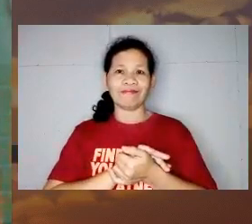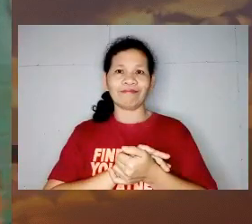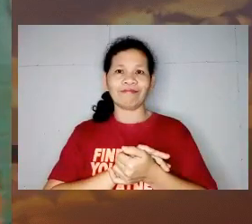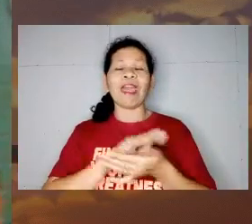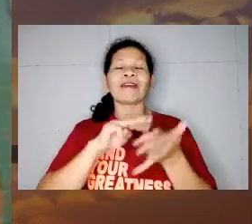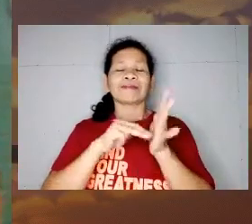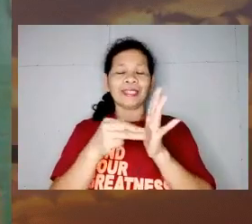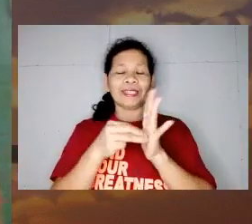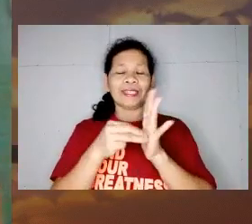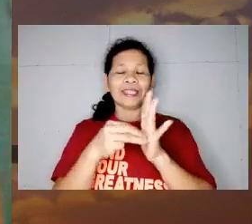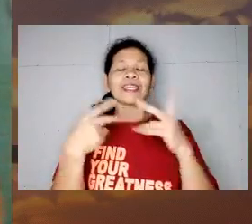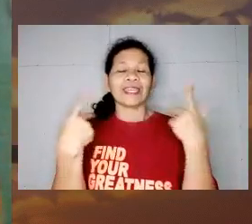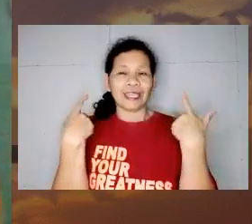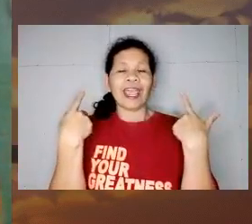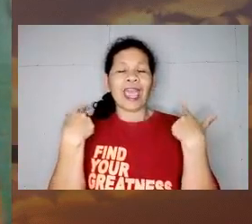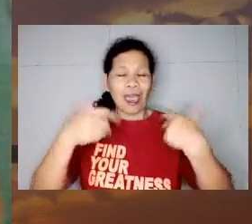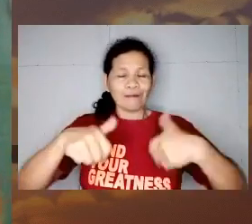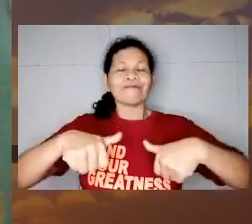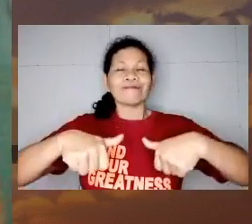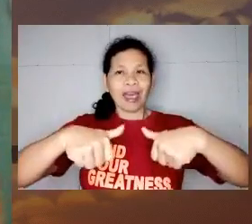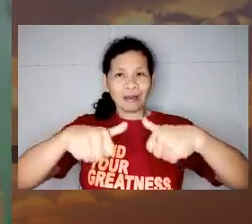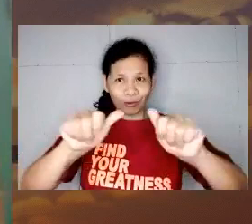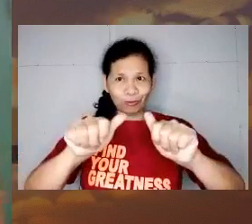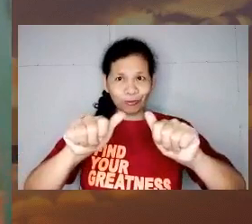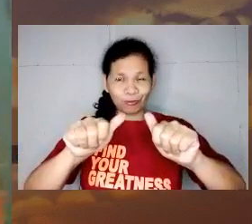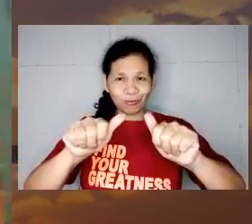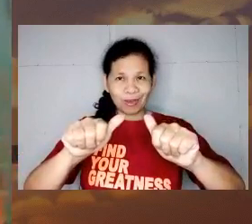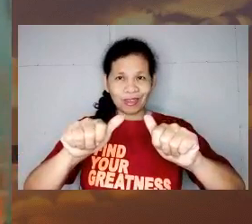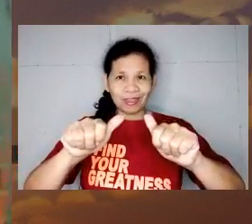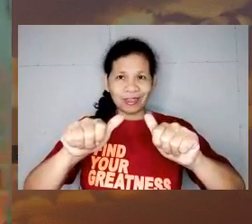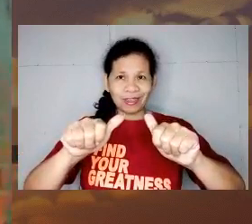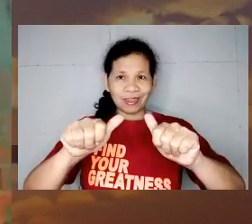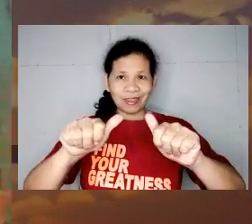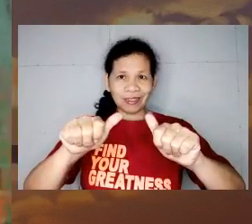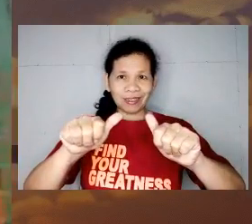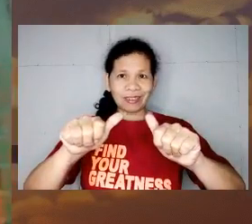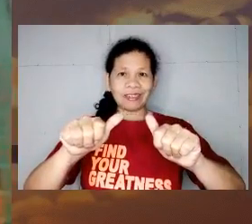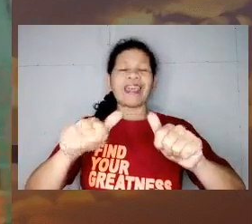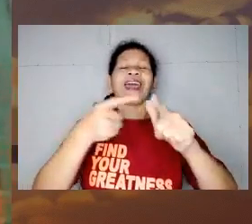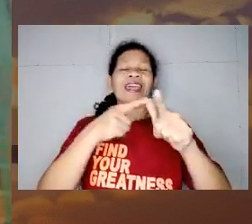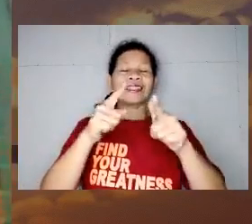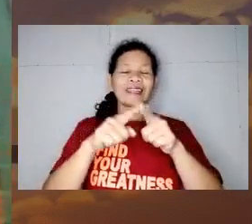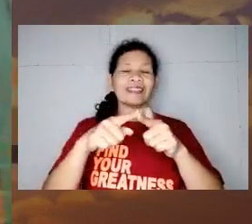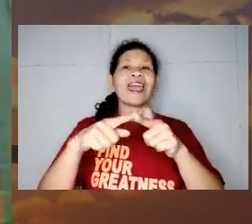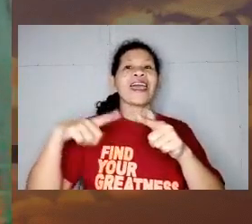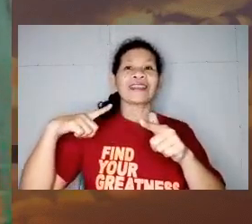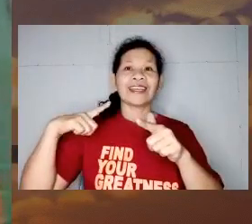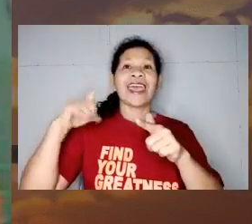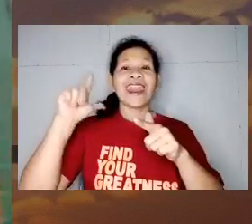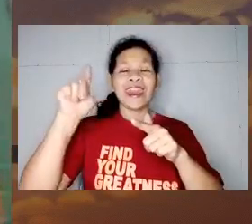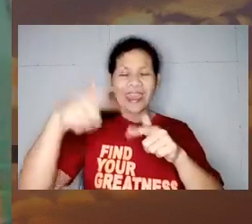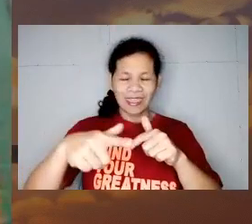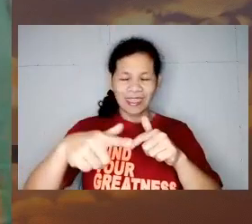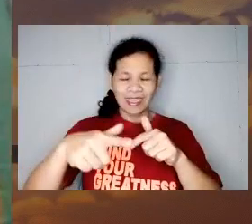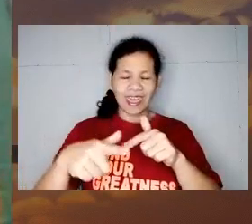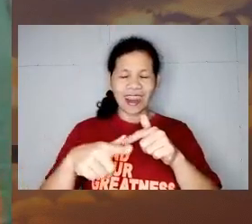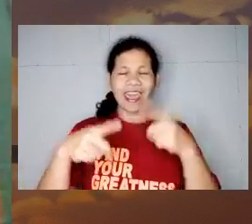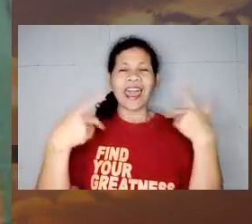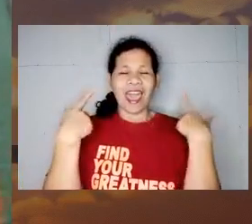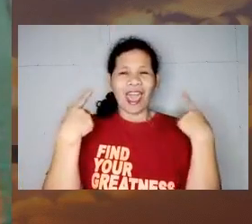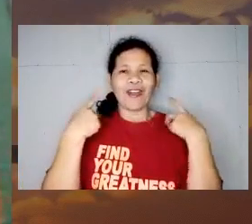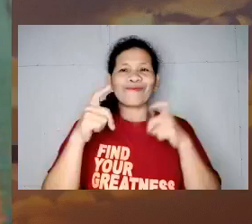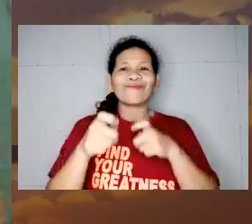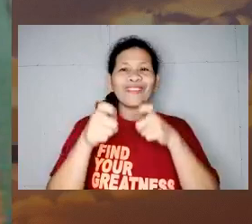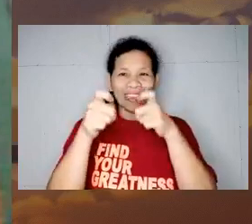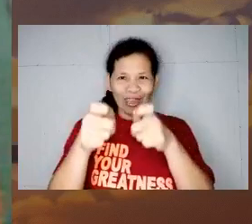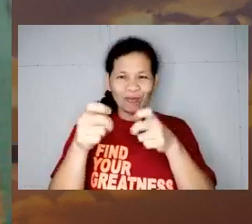na, at dahil approve na approve ka, merong gantimpala. Okay? At you have